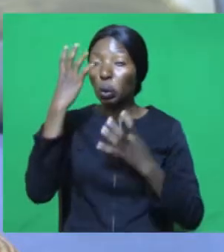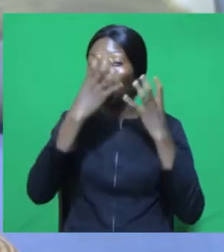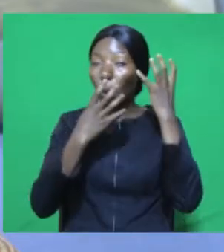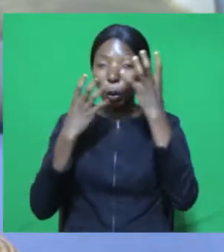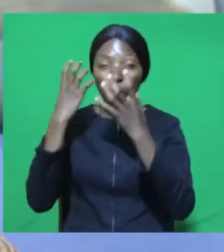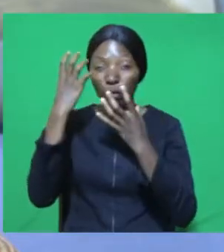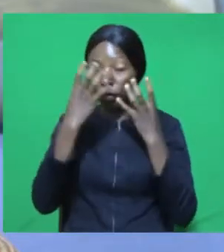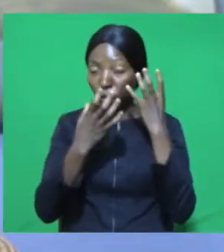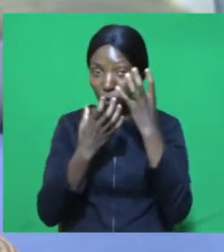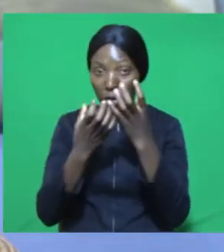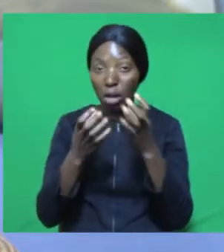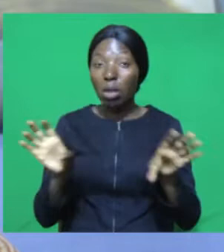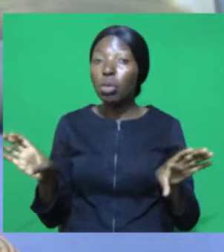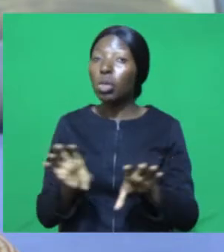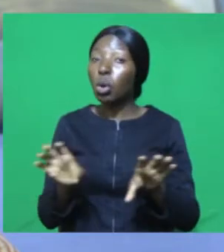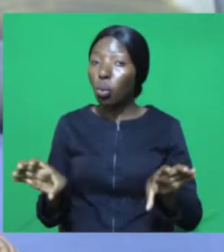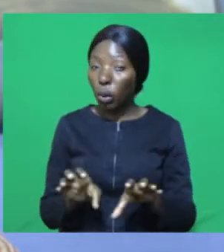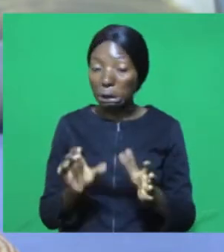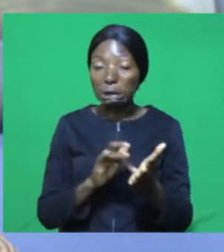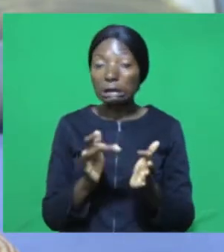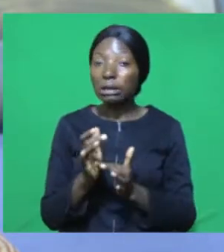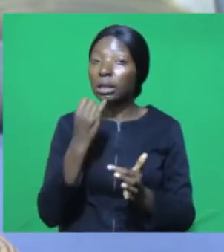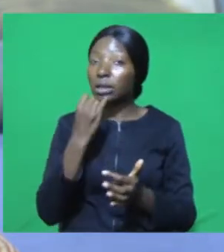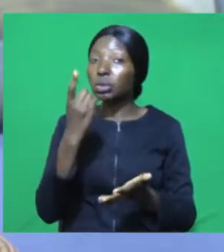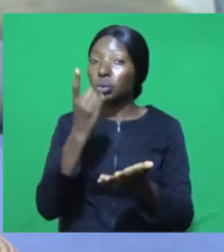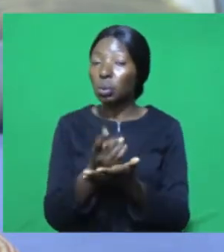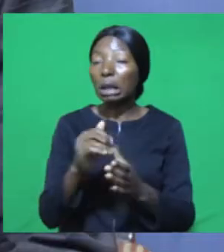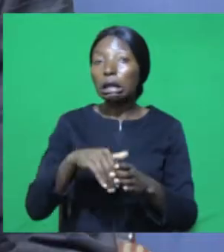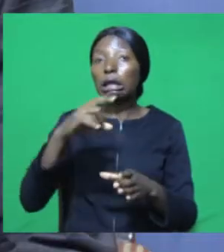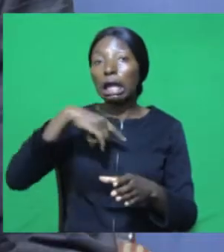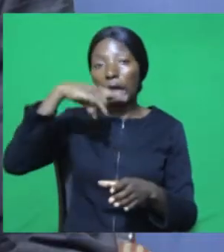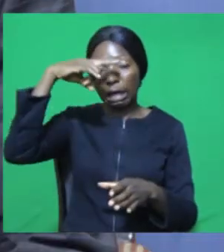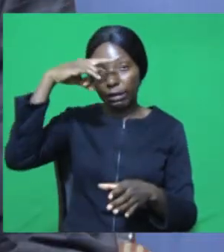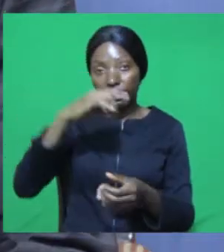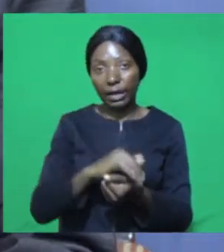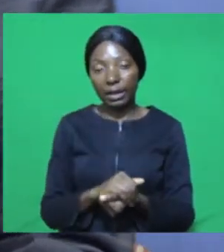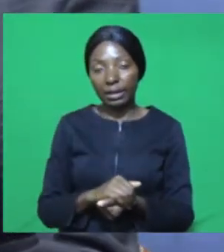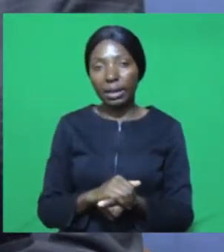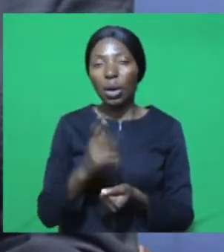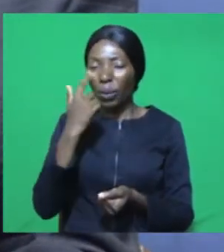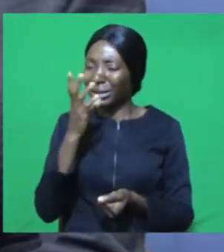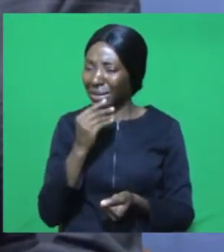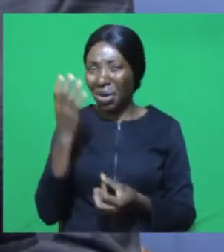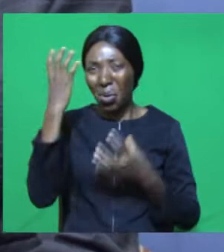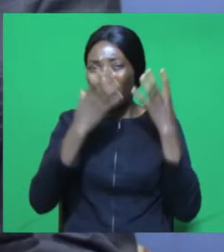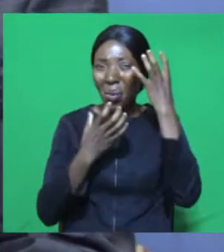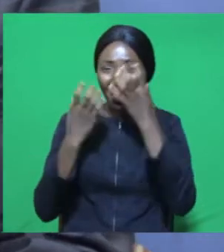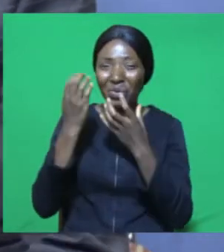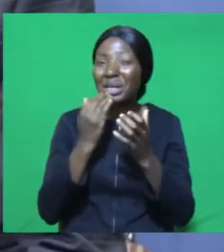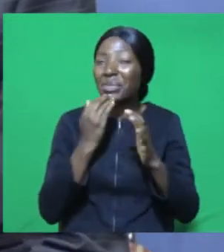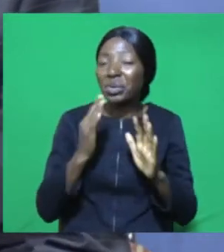kudzimaidza basa riri kubatwa naJesu denga. Munorevei kana muchiti